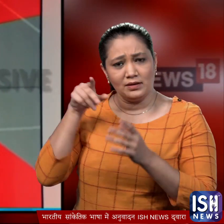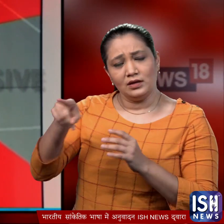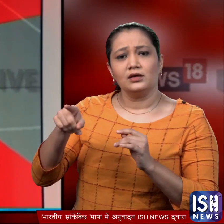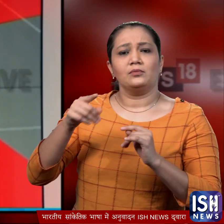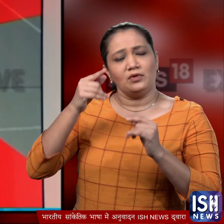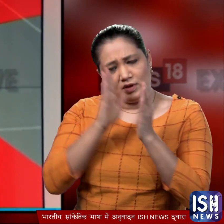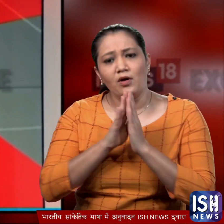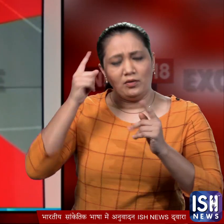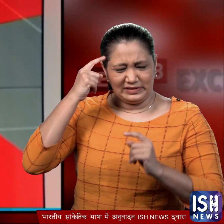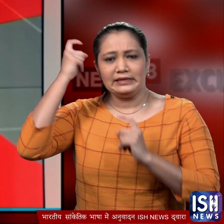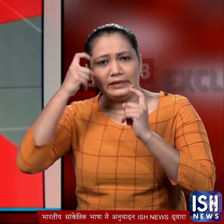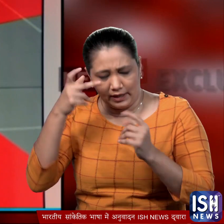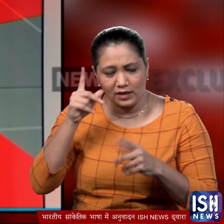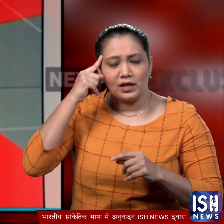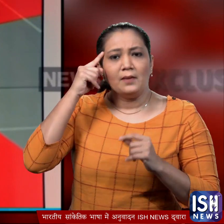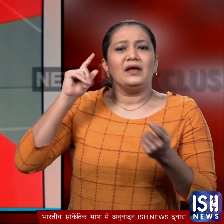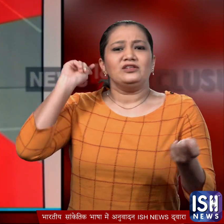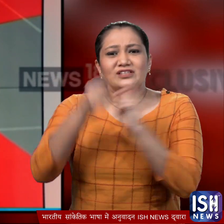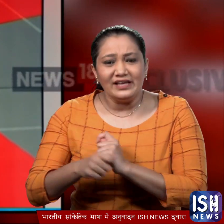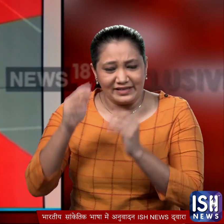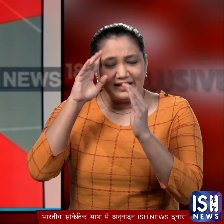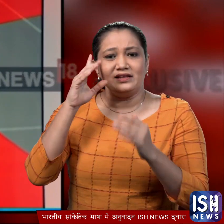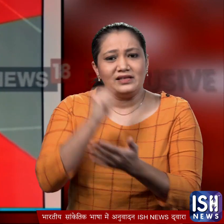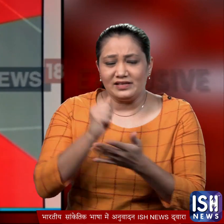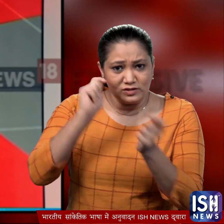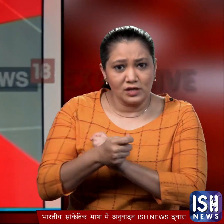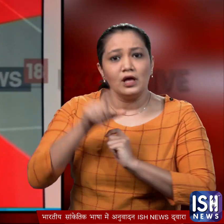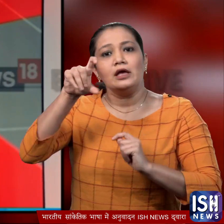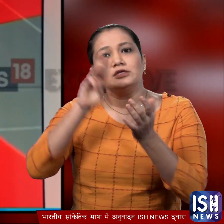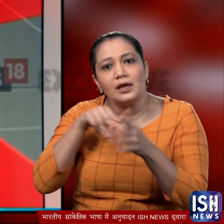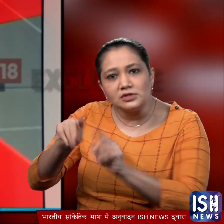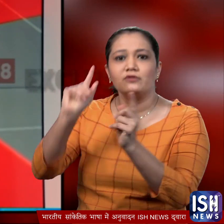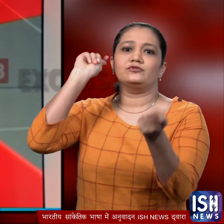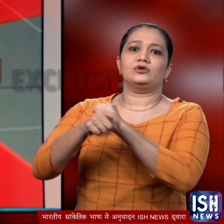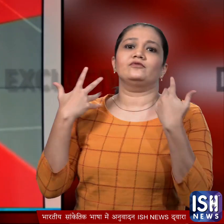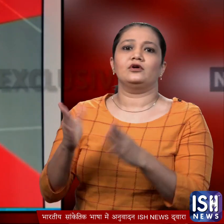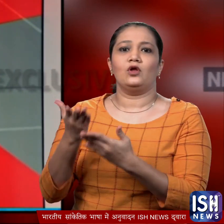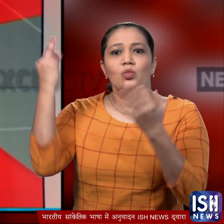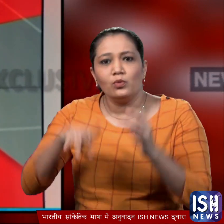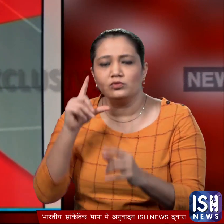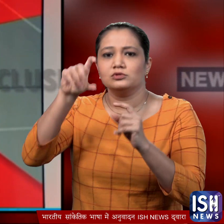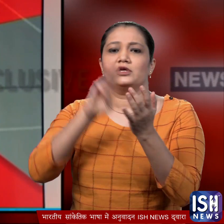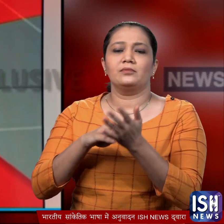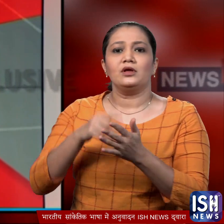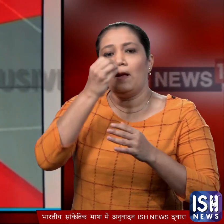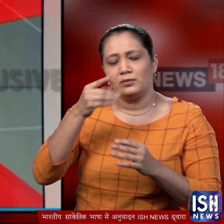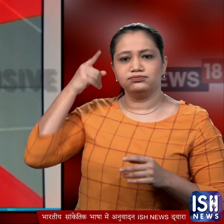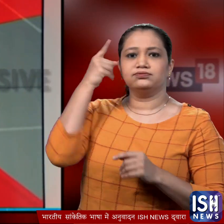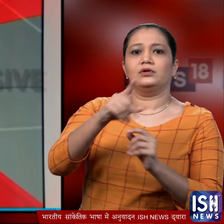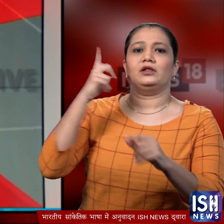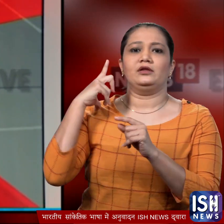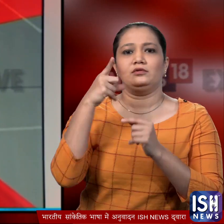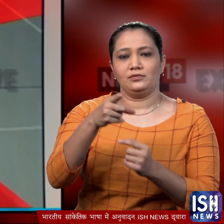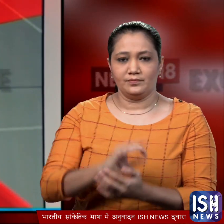दिया था, लेकिन इससे पहले कि वो फैसला पलट पाते उत्तराखंड का मुख्यमंत्री ही बदल दिया गया। ऐसे में लोगों का गुस्सा बीजेपी नेता पर फूट